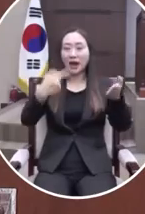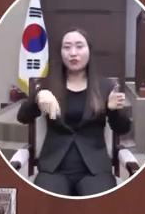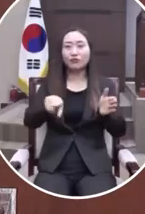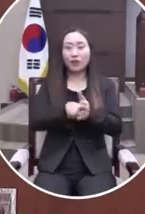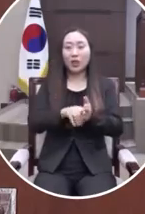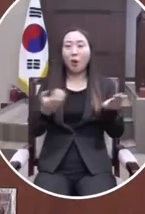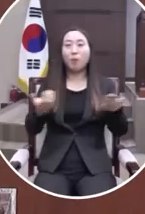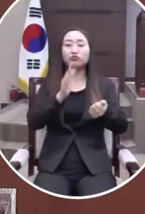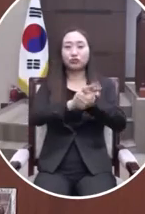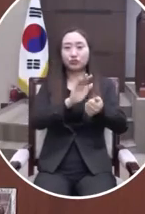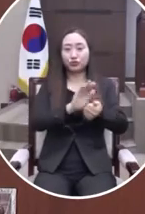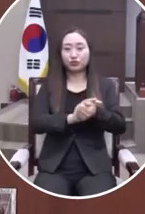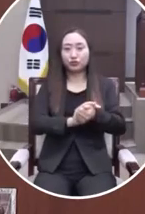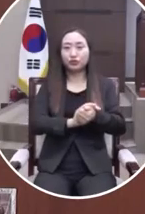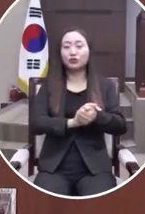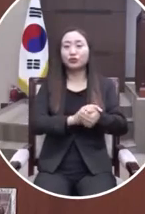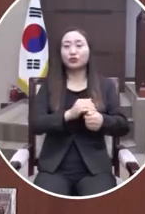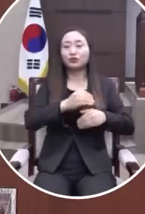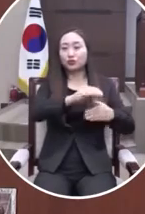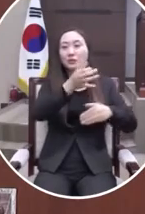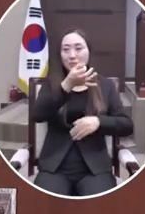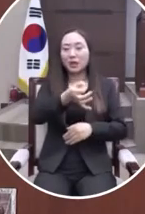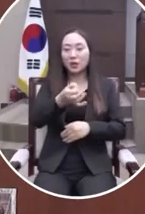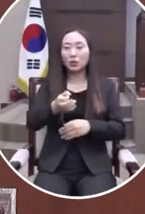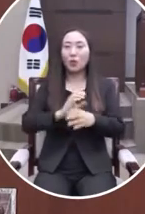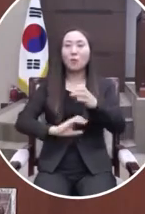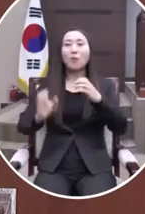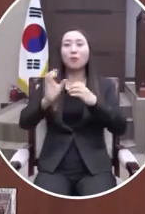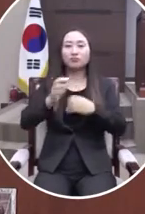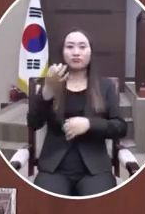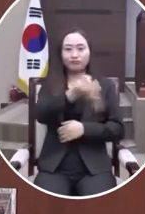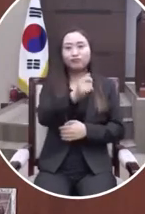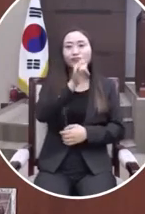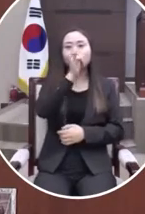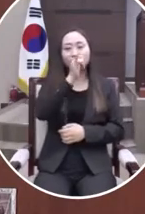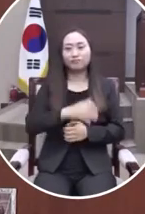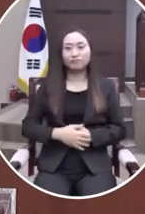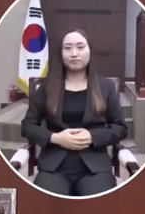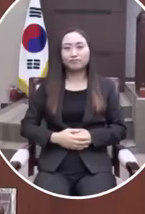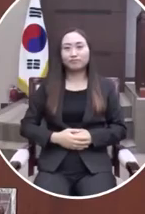위한 업무 추진비 그리고 포상금 등의 명목입니다.